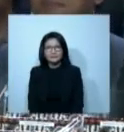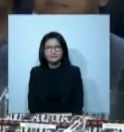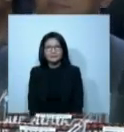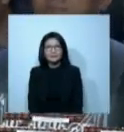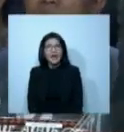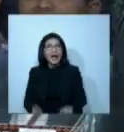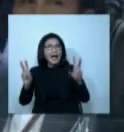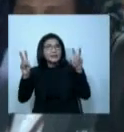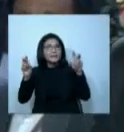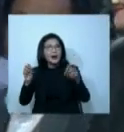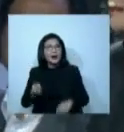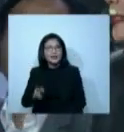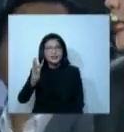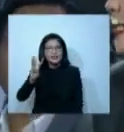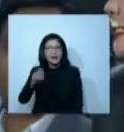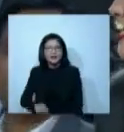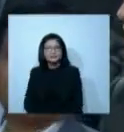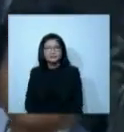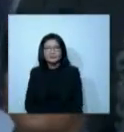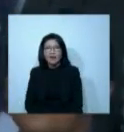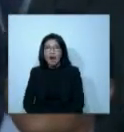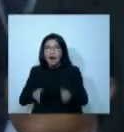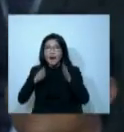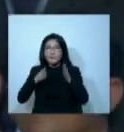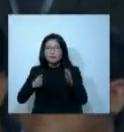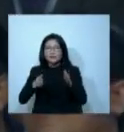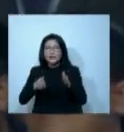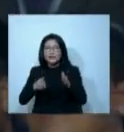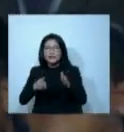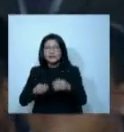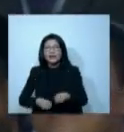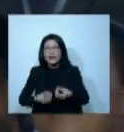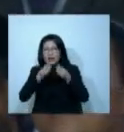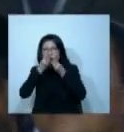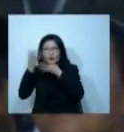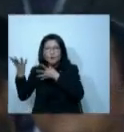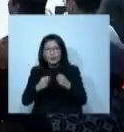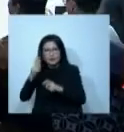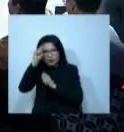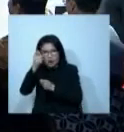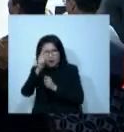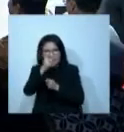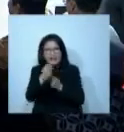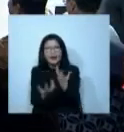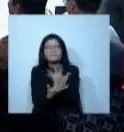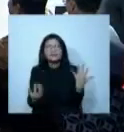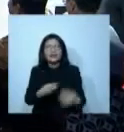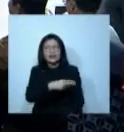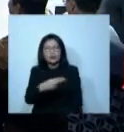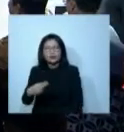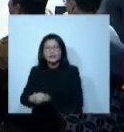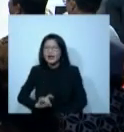otak masyarakat, kepada otak publik, sehingga ya itu kata-katanya menjadi ramai, menjadi viral, dan menjadi pembahasan